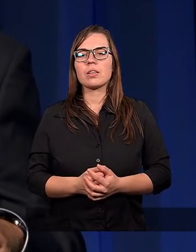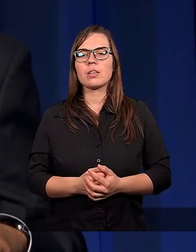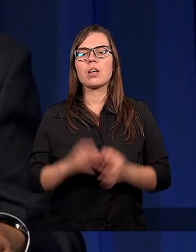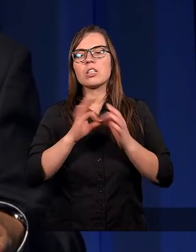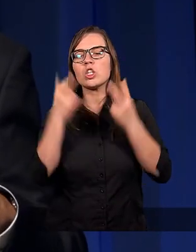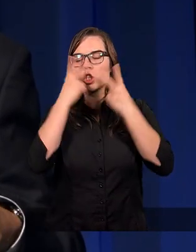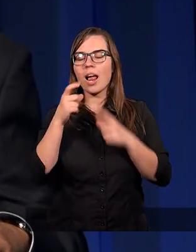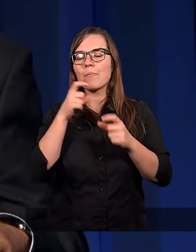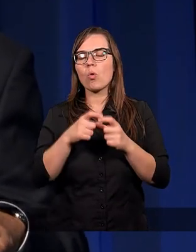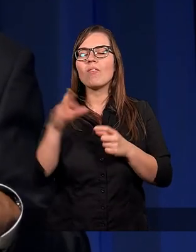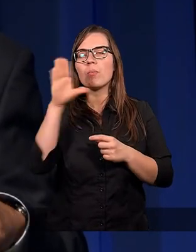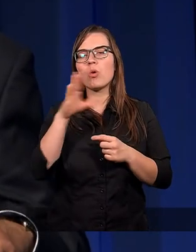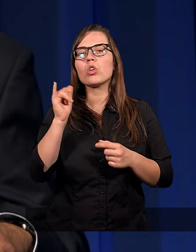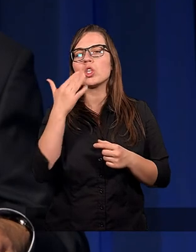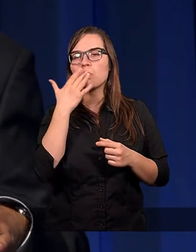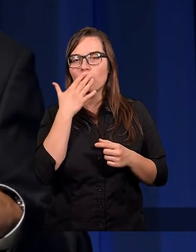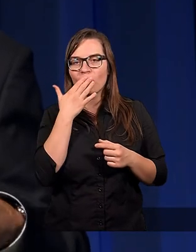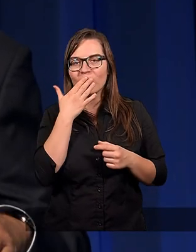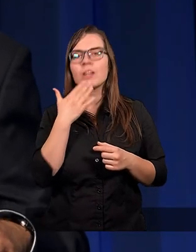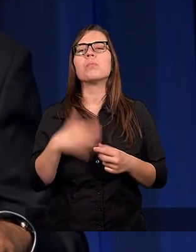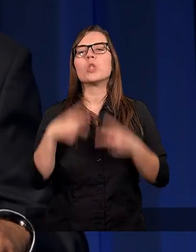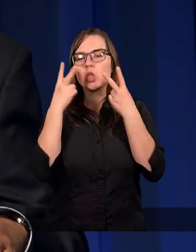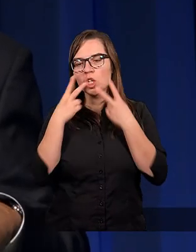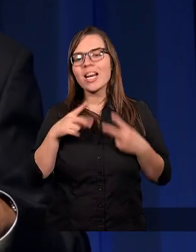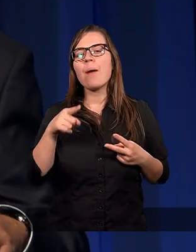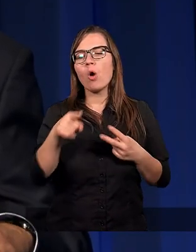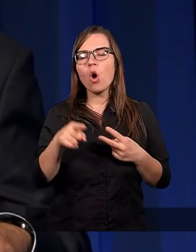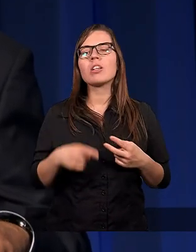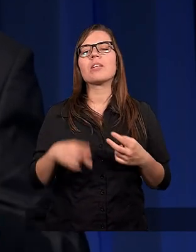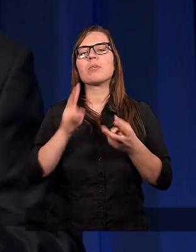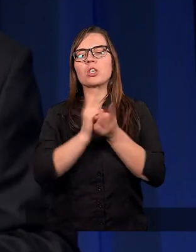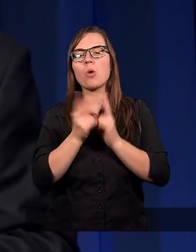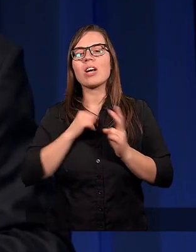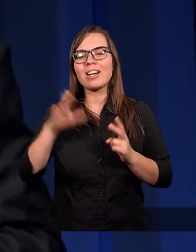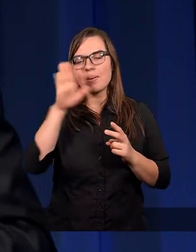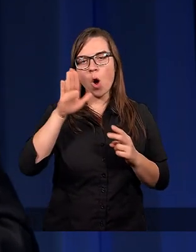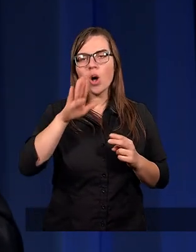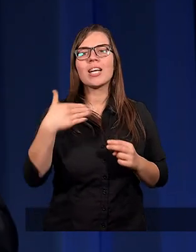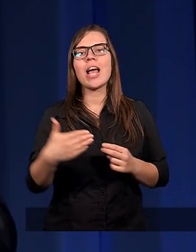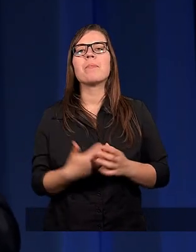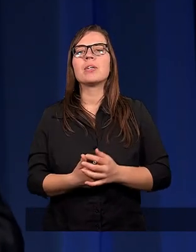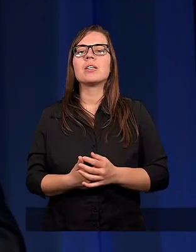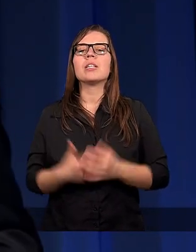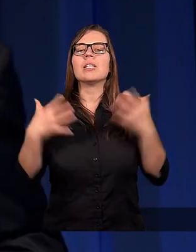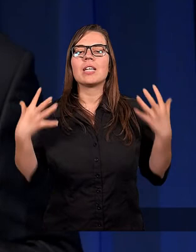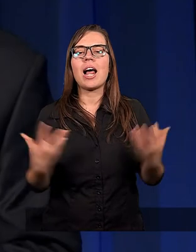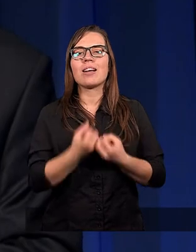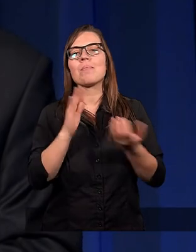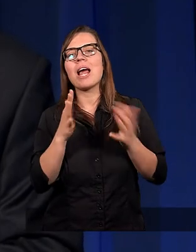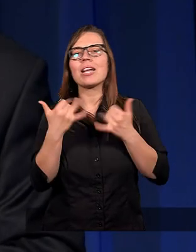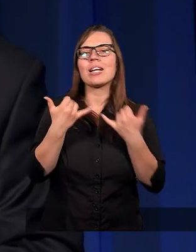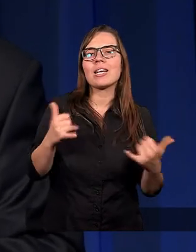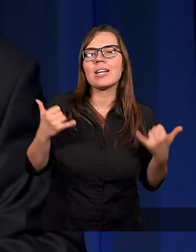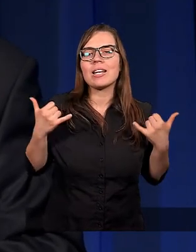Kiedy czytamy Słowo Boże i czytamy o tym spotkaniu się z Bogiem, to znajdujemy między